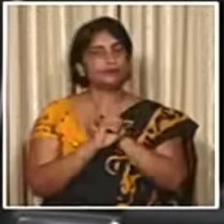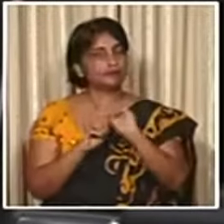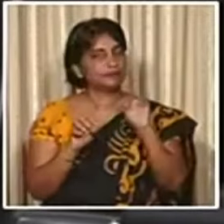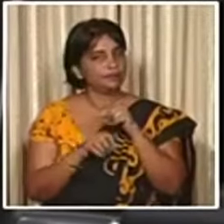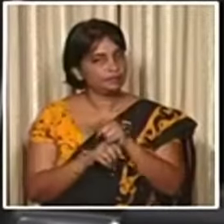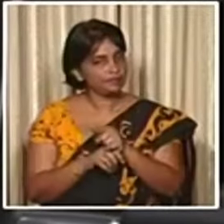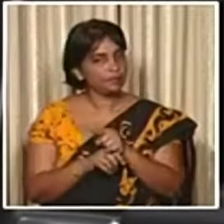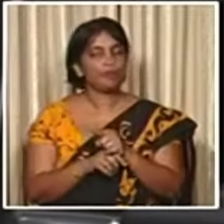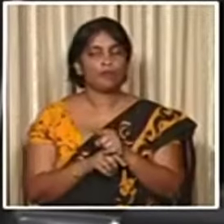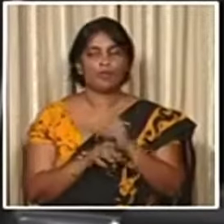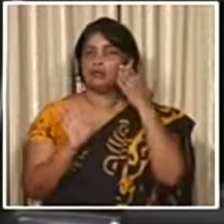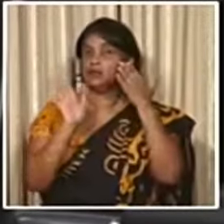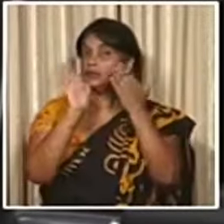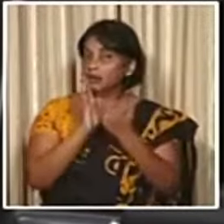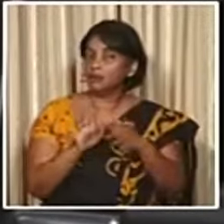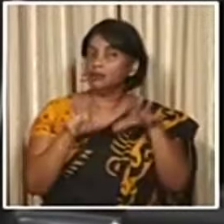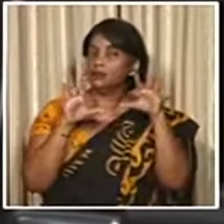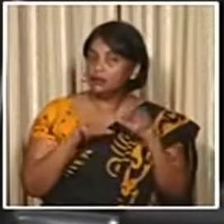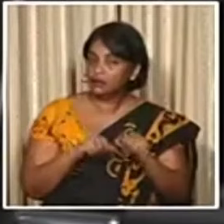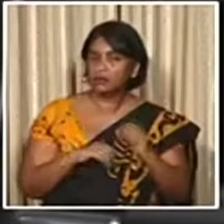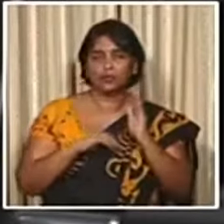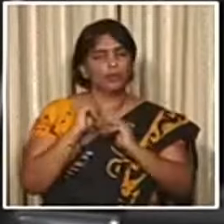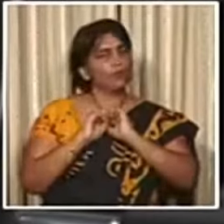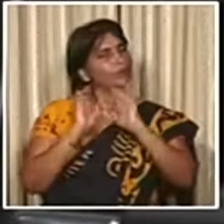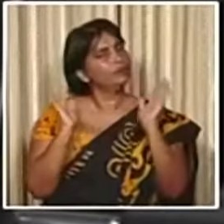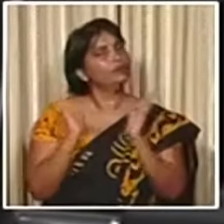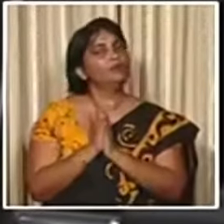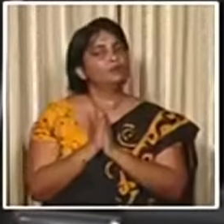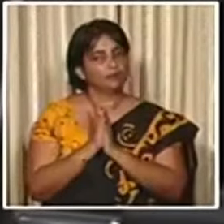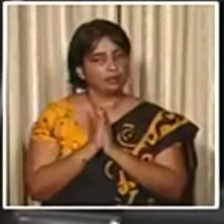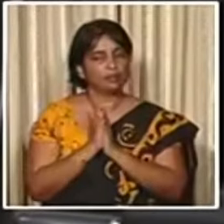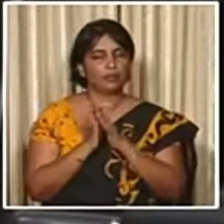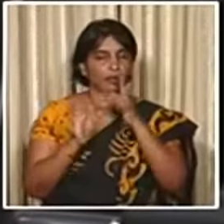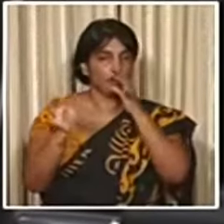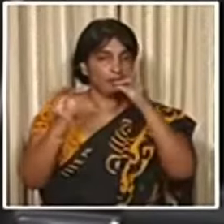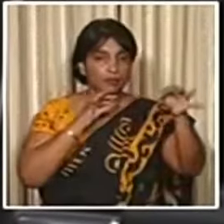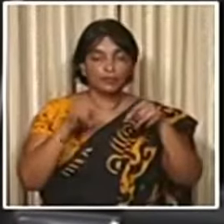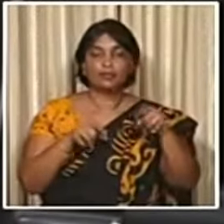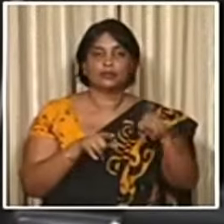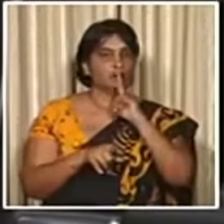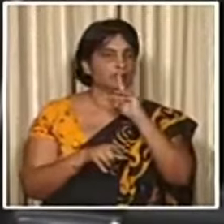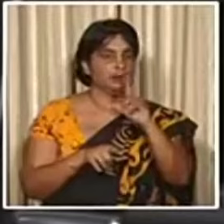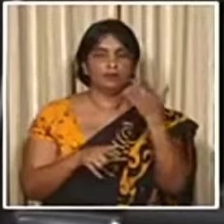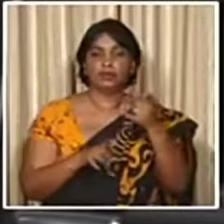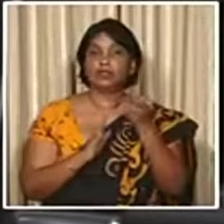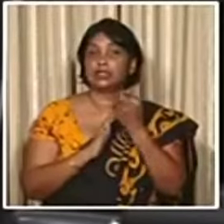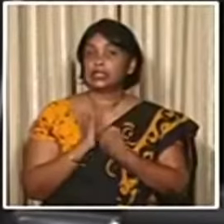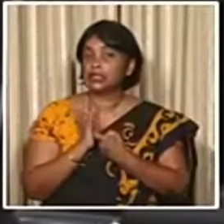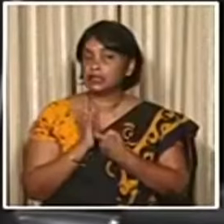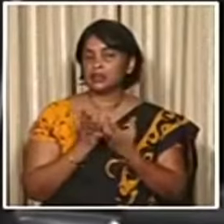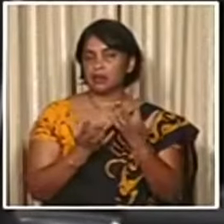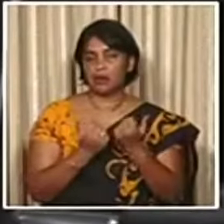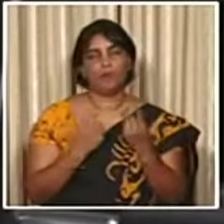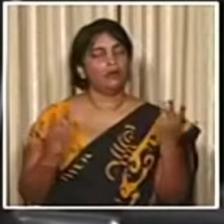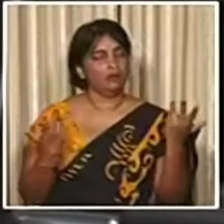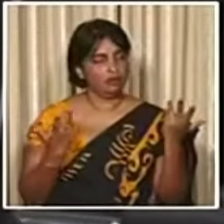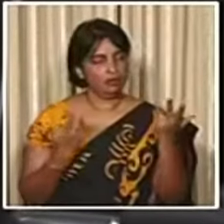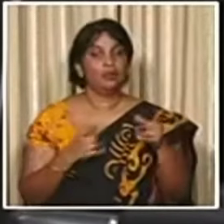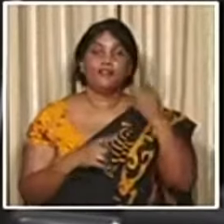ප්‍රකාශනයන්, ඒගොල්ල ඉදිරිපත් කරන හිමිකම් පෑන් යනාදිය මිනින්දෝරුවරු සඳහන් කරන්නේ නැහැ. මොකද නීති අවශ්‍යතාවයක් නැති